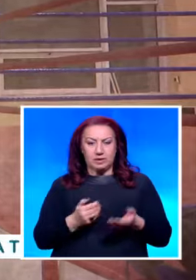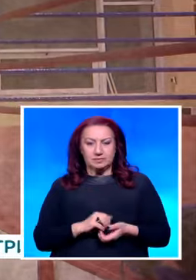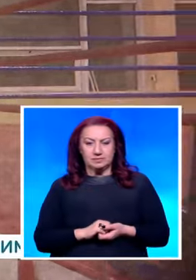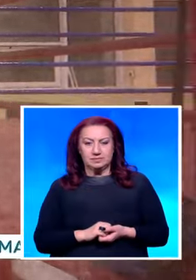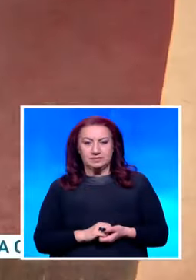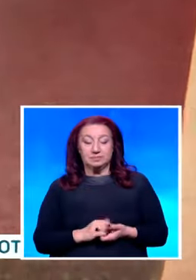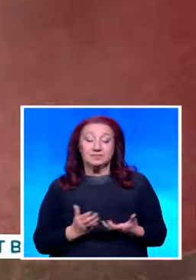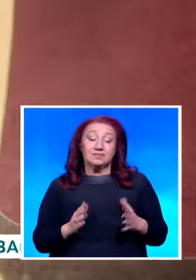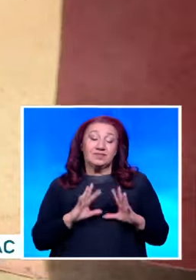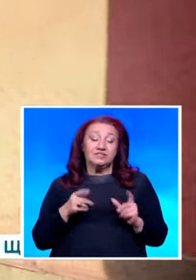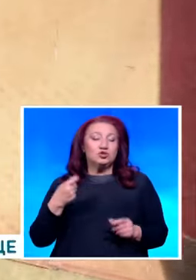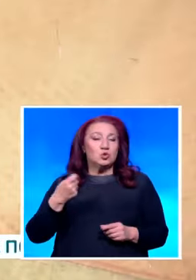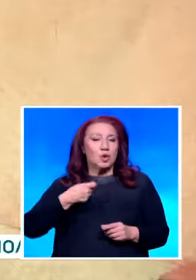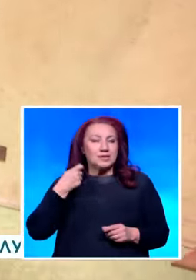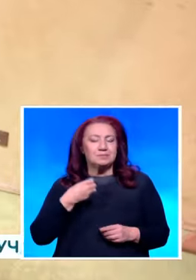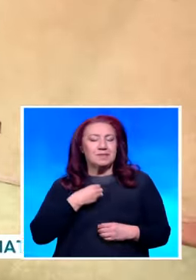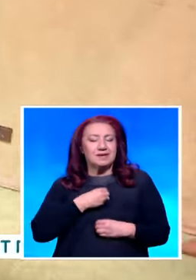Всичко е изпитание.